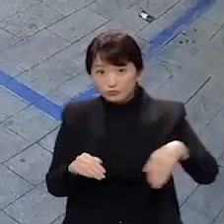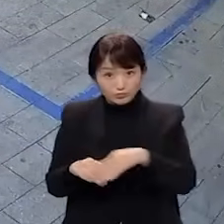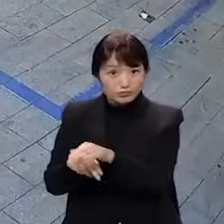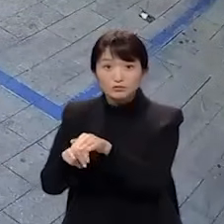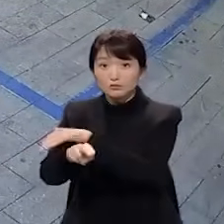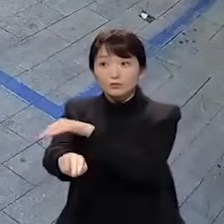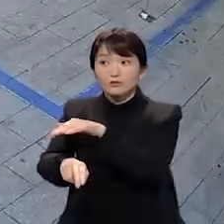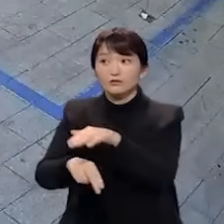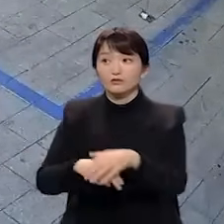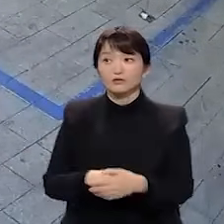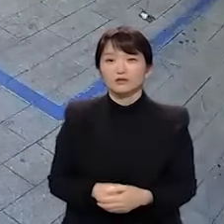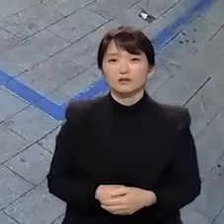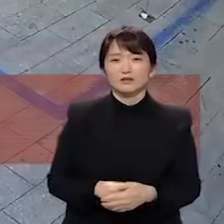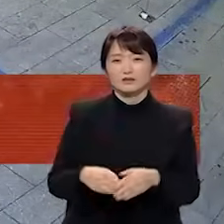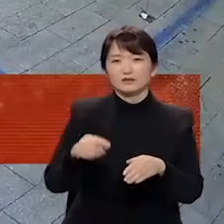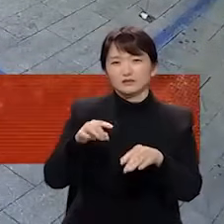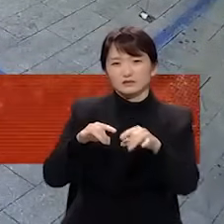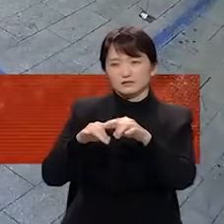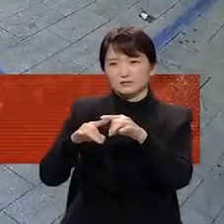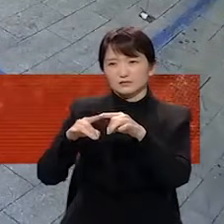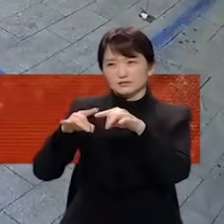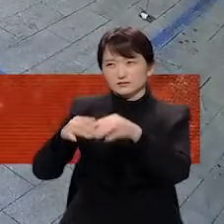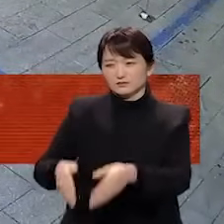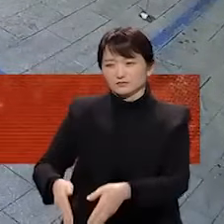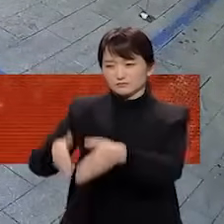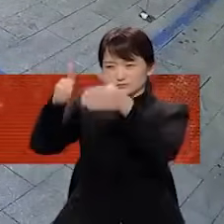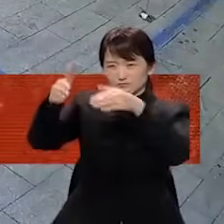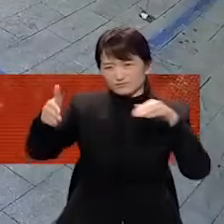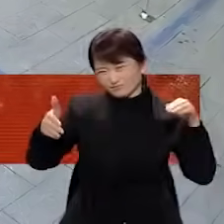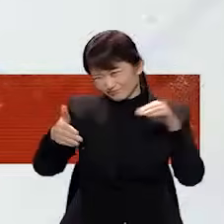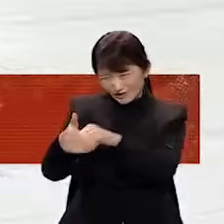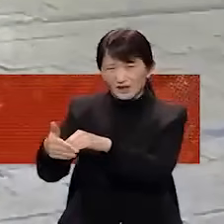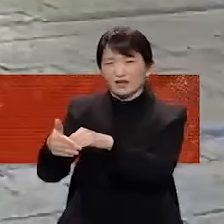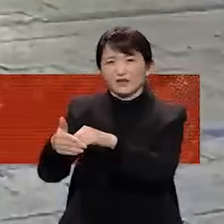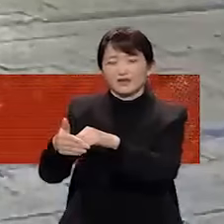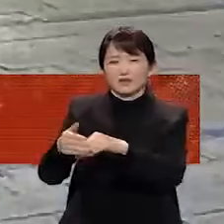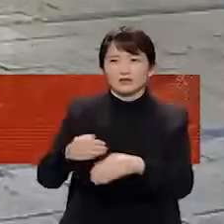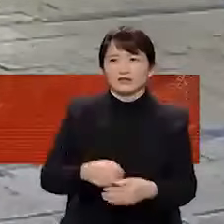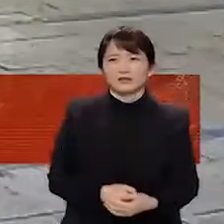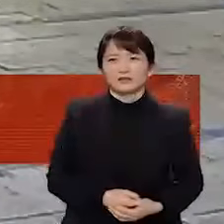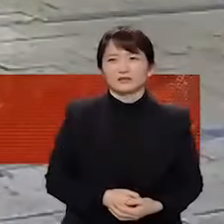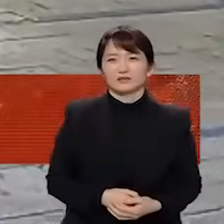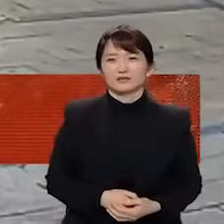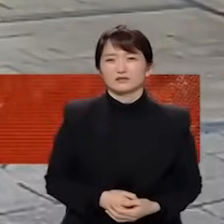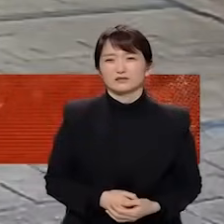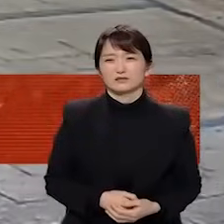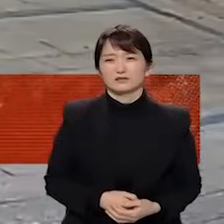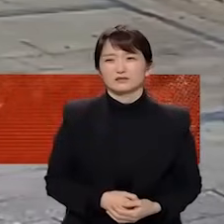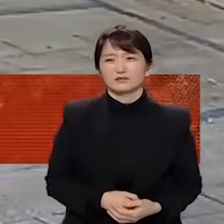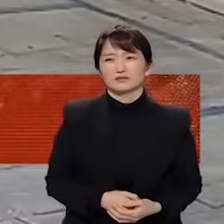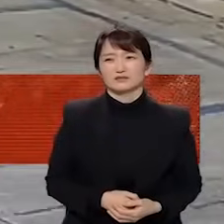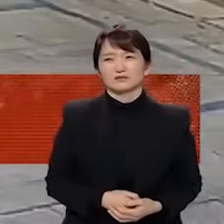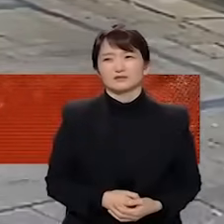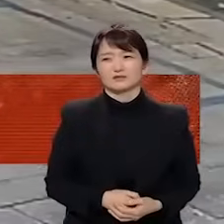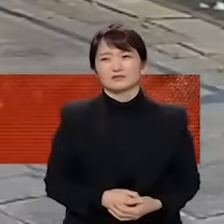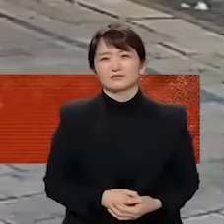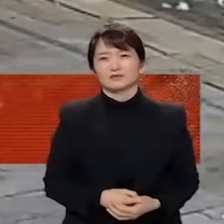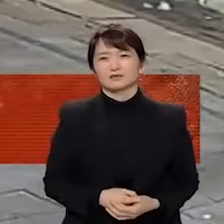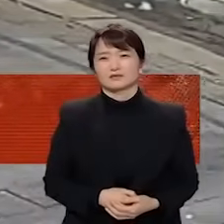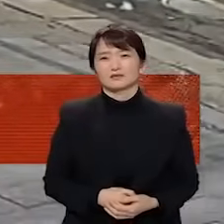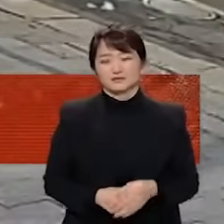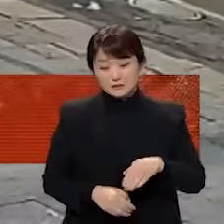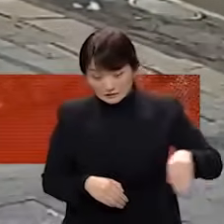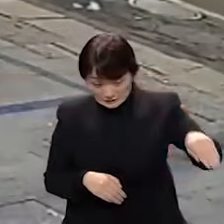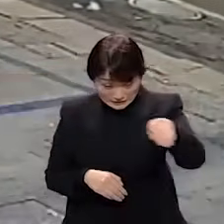도망칩니다 그런데 얼마 못 가서 전봇대를 쿵 드리 아 분노의 질주에서 많이 나온 장 아니요 이게 고개